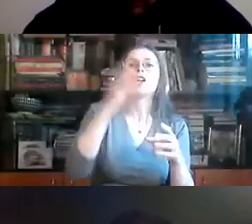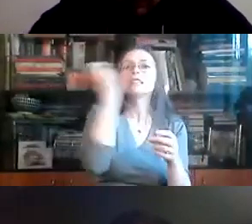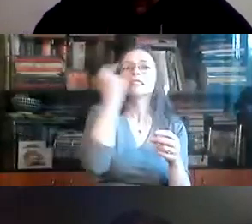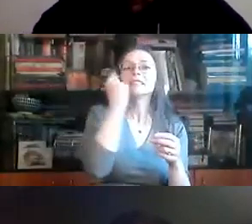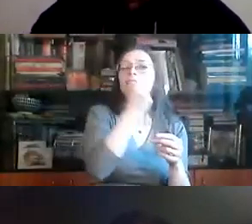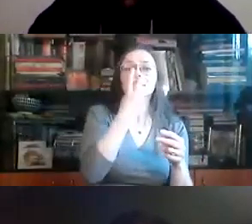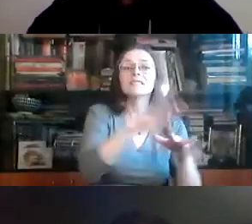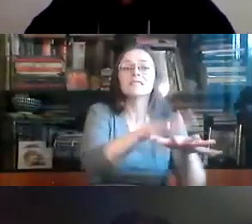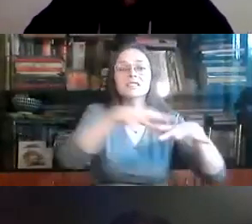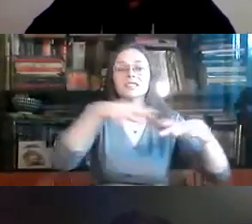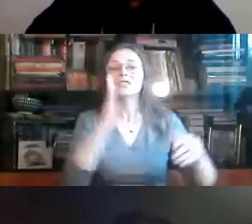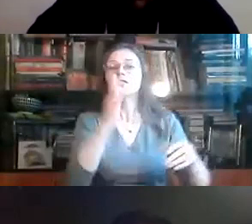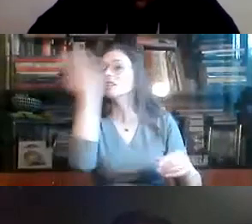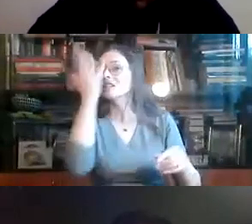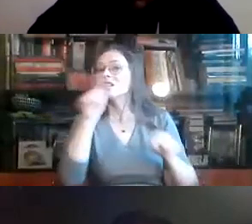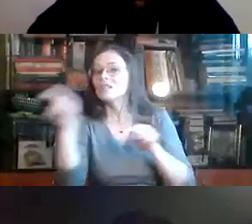участливым, присутствующим в том.